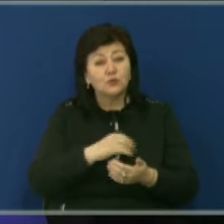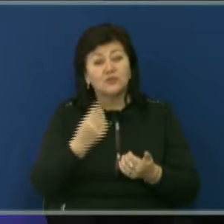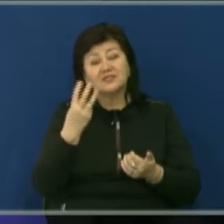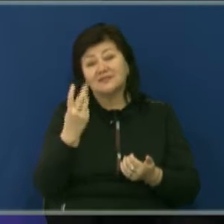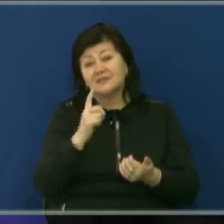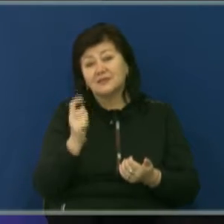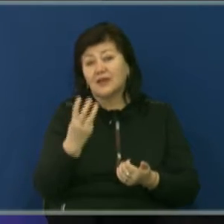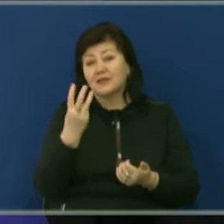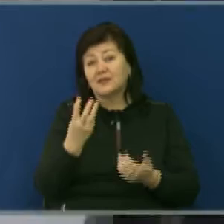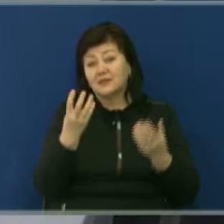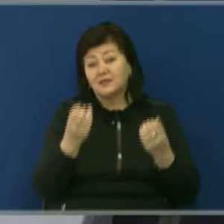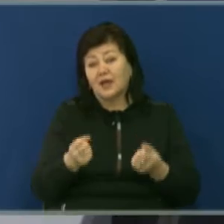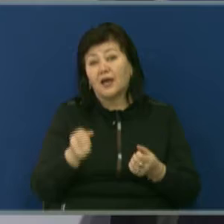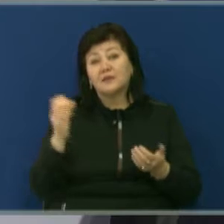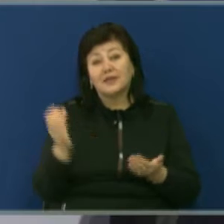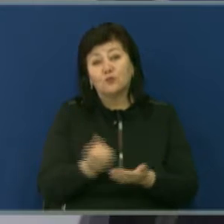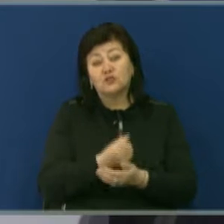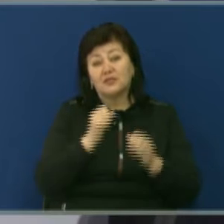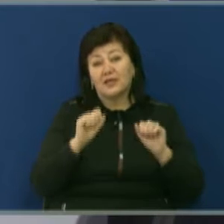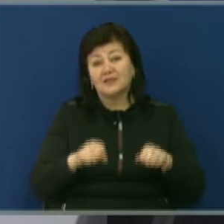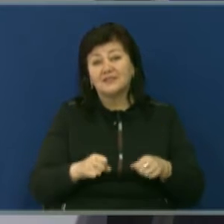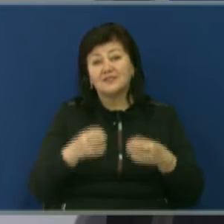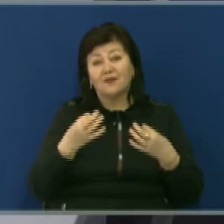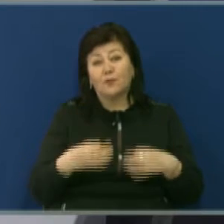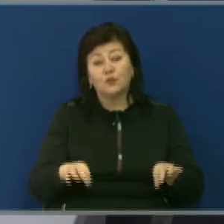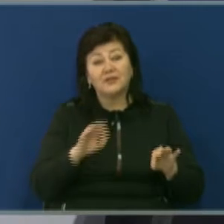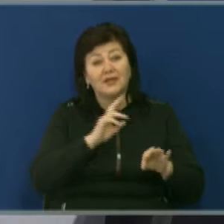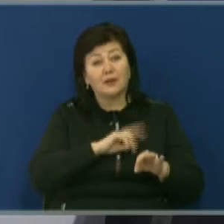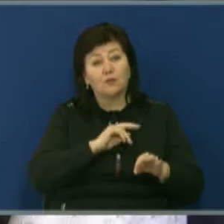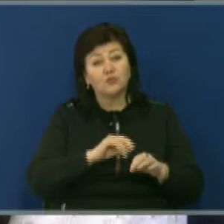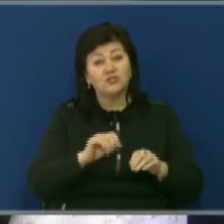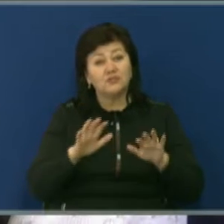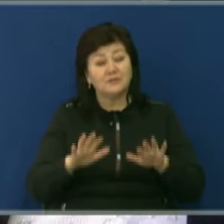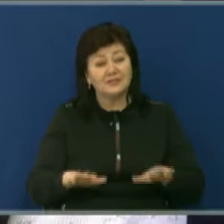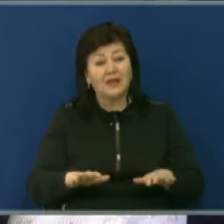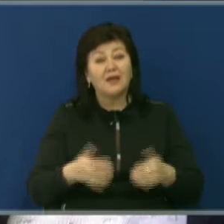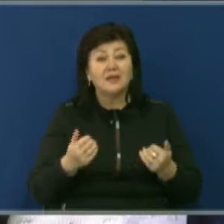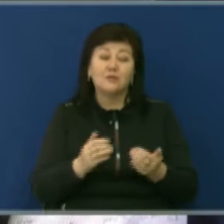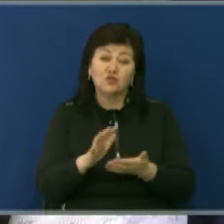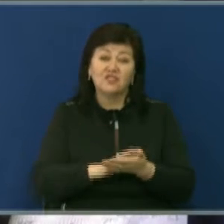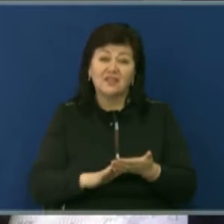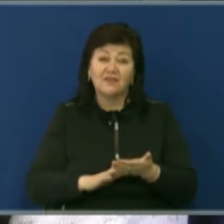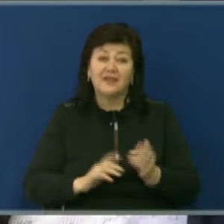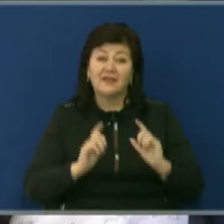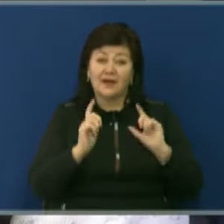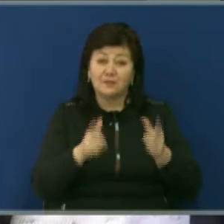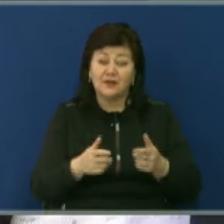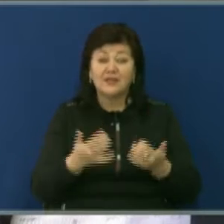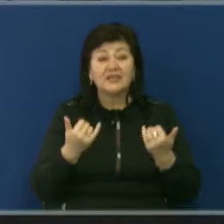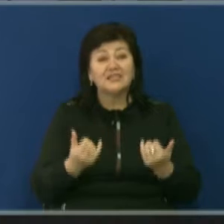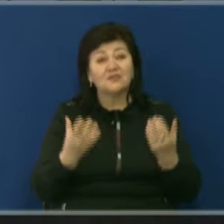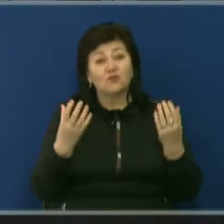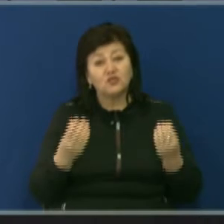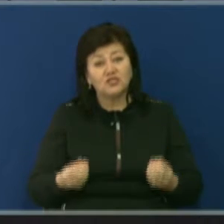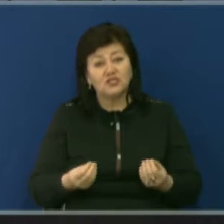мәліметтер базасы бос жұмыс орындарын өз бетінше таңдай және оларды өтініш берушіге ұсынады. Ресми ақпарат бойынша бүгінде Семей қаласы